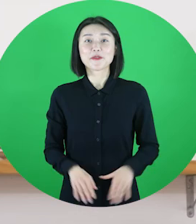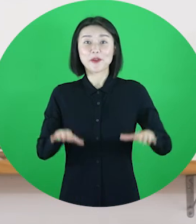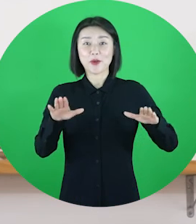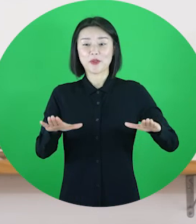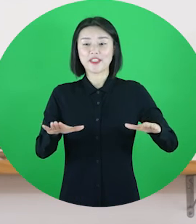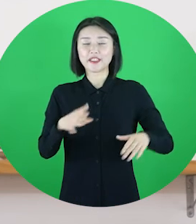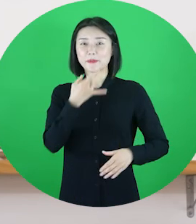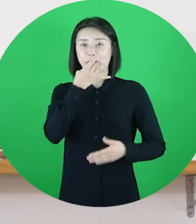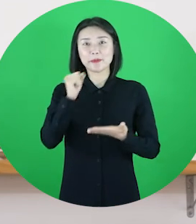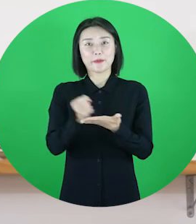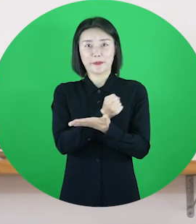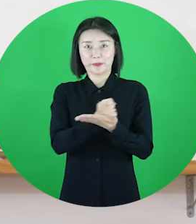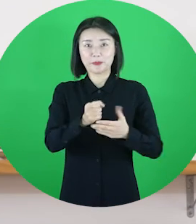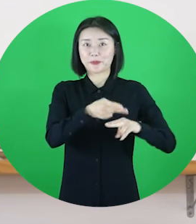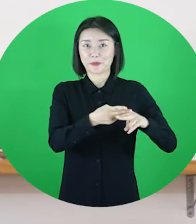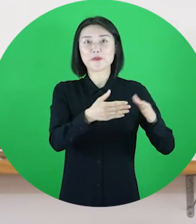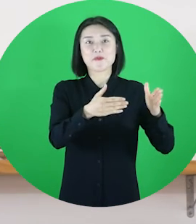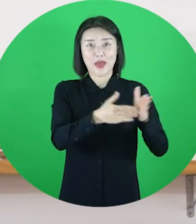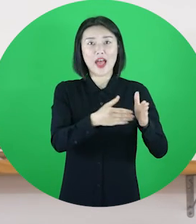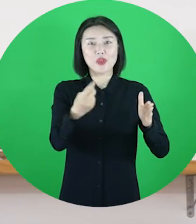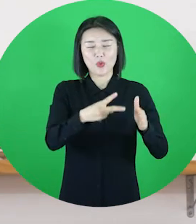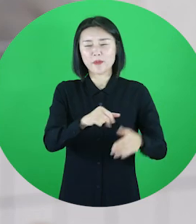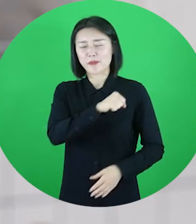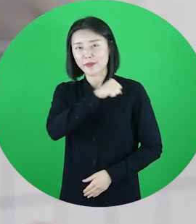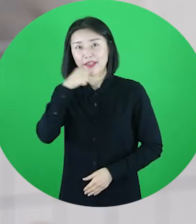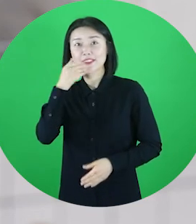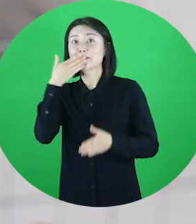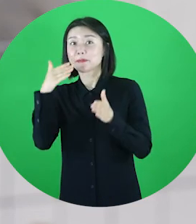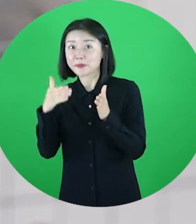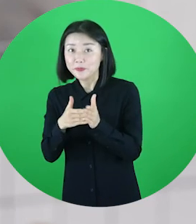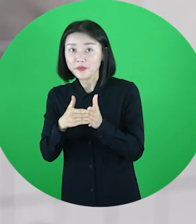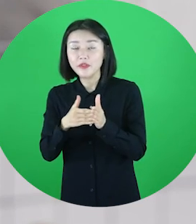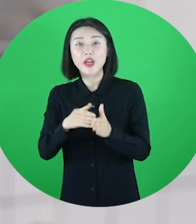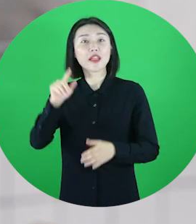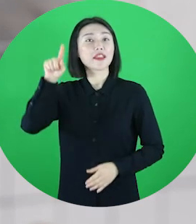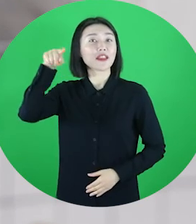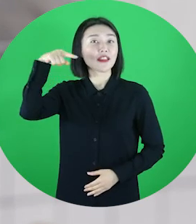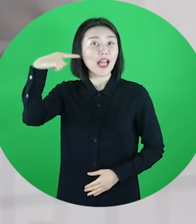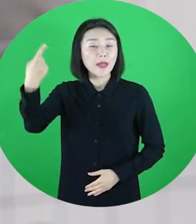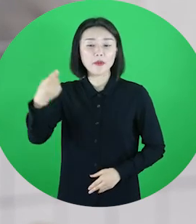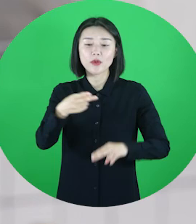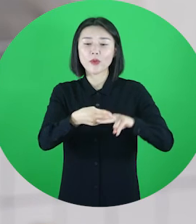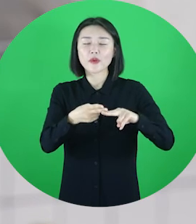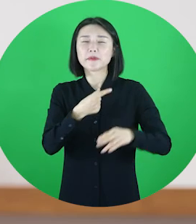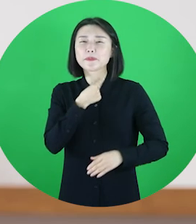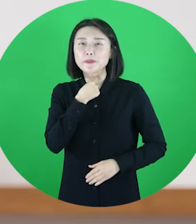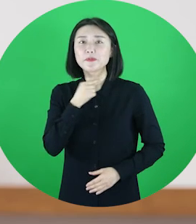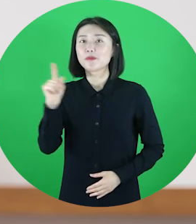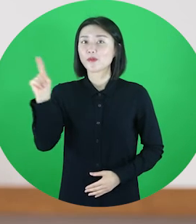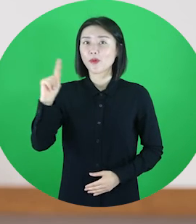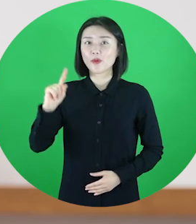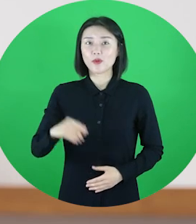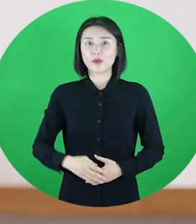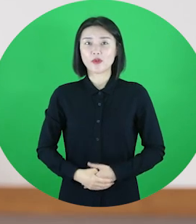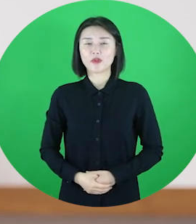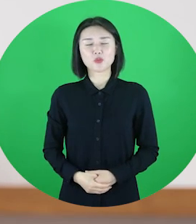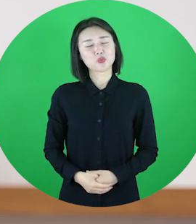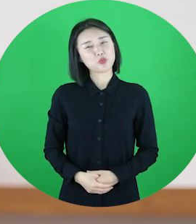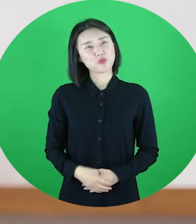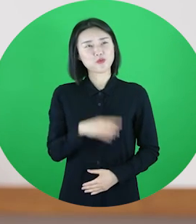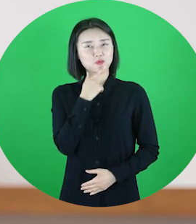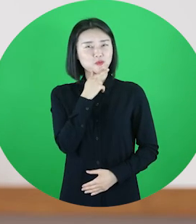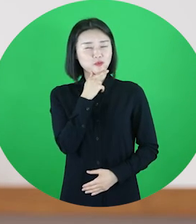오늘은 볶음밥도 만들고 아주 잘 먹어봤는데 다음에는 어떤 요리를 한번 만들어 보고 싶어요?